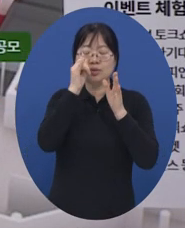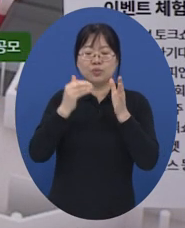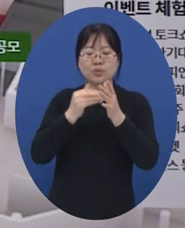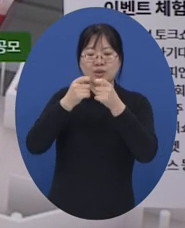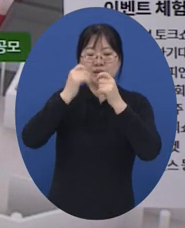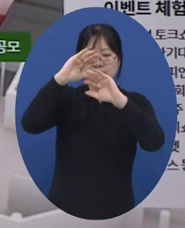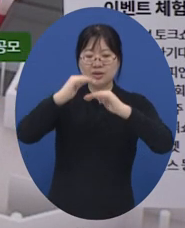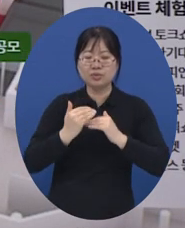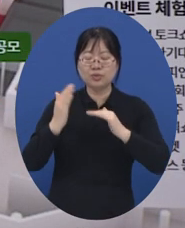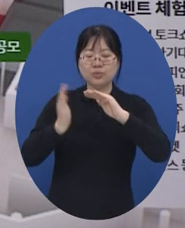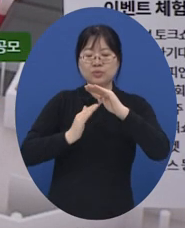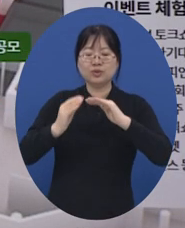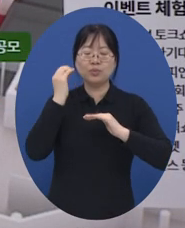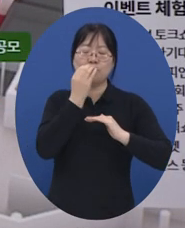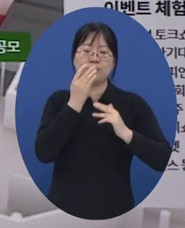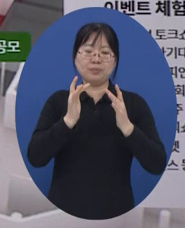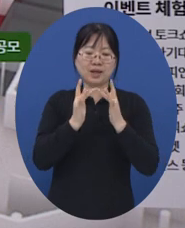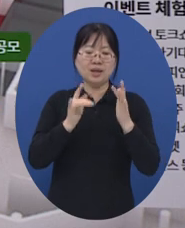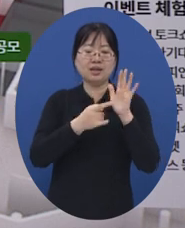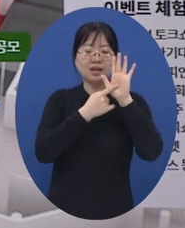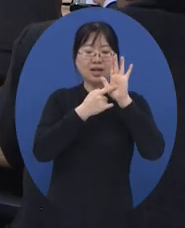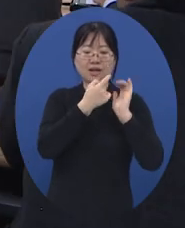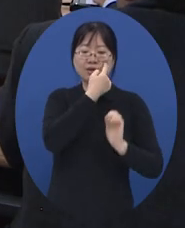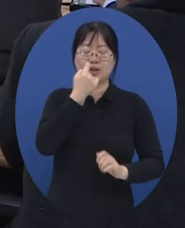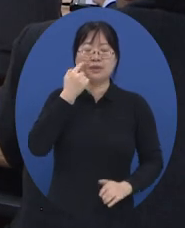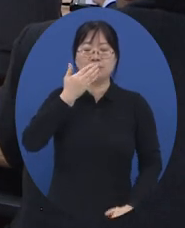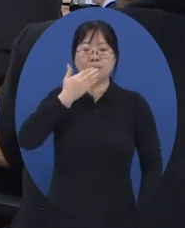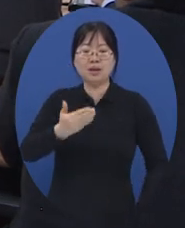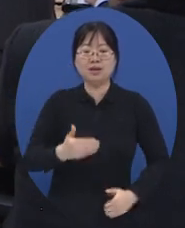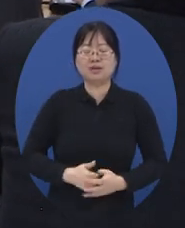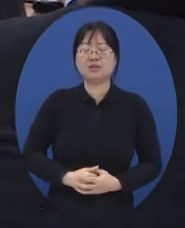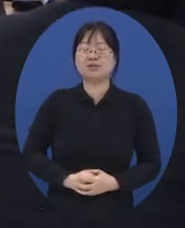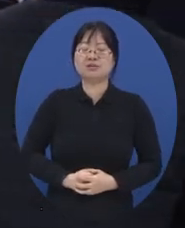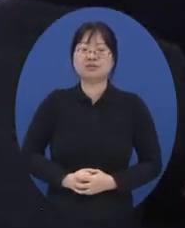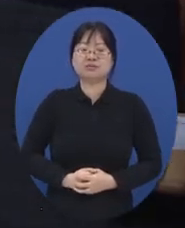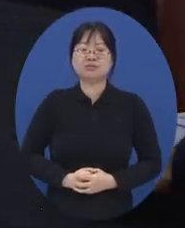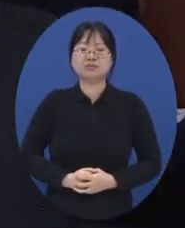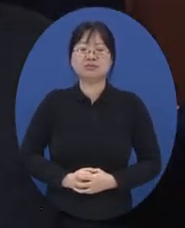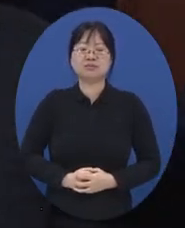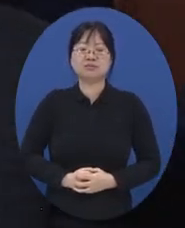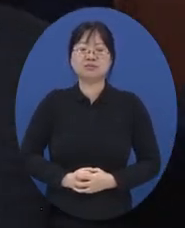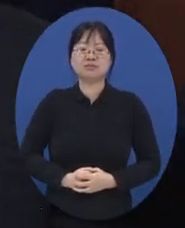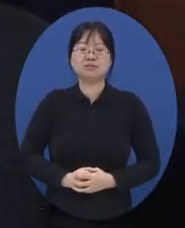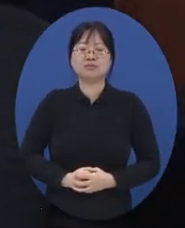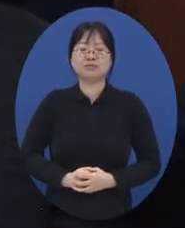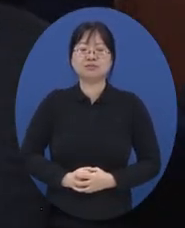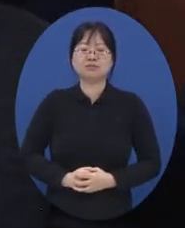자세한 사항은 공식 홈페이지에서 확인할 수 있습니다. 경기주TV 한선지입니다.